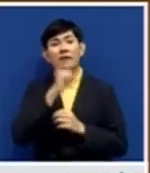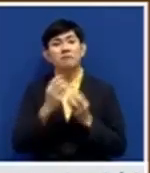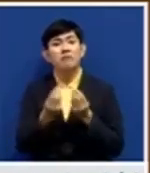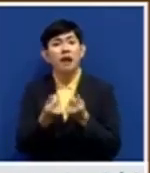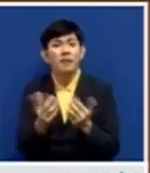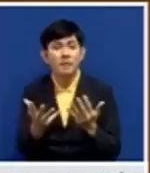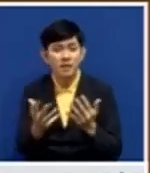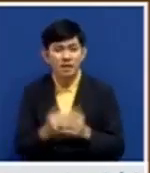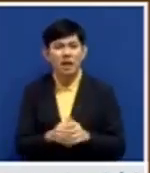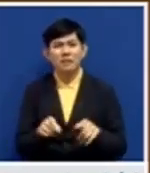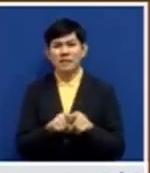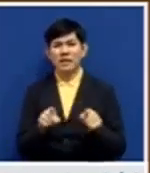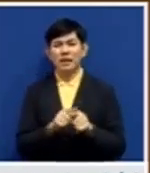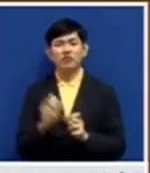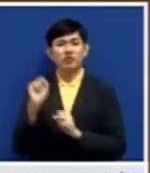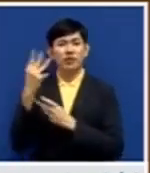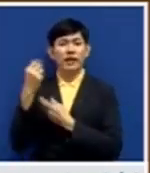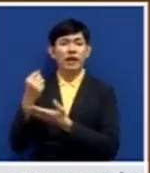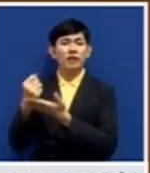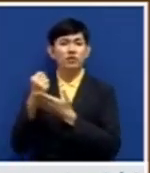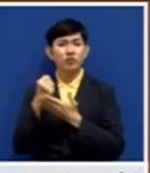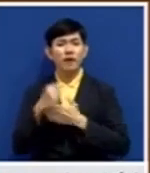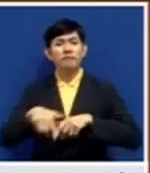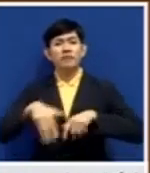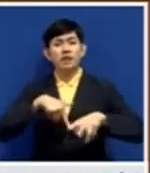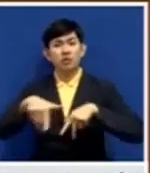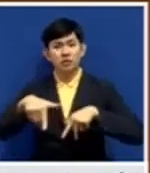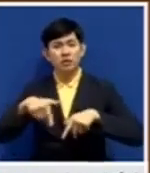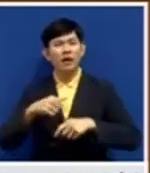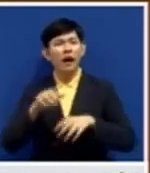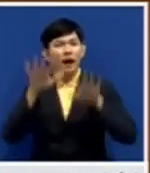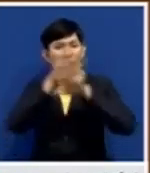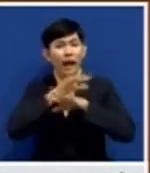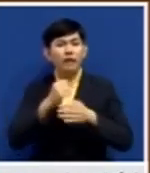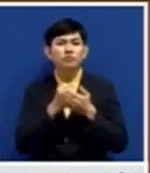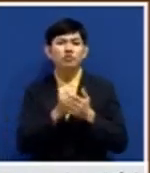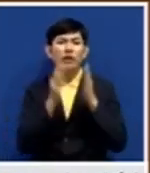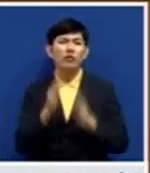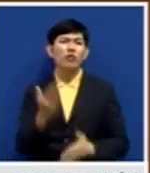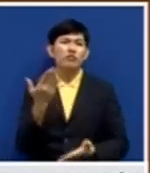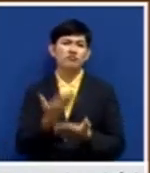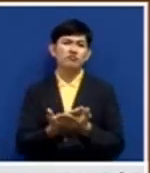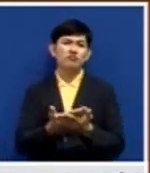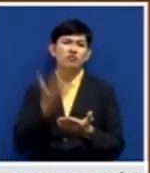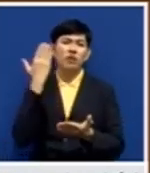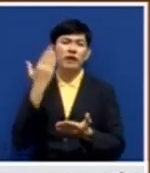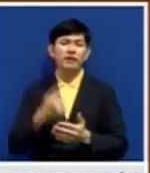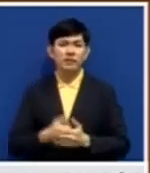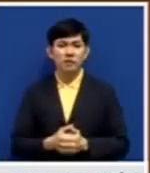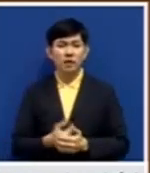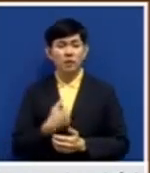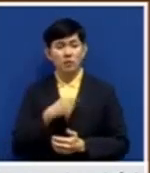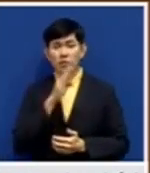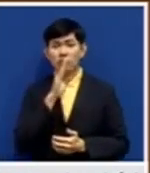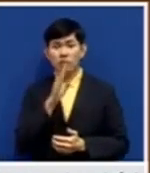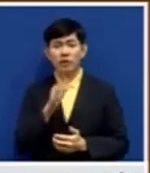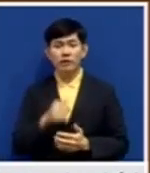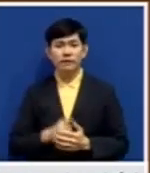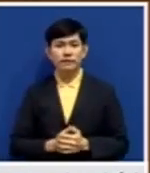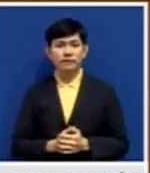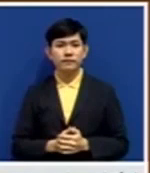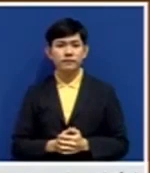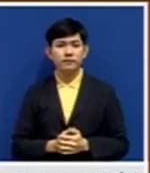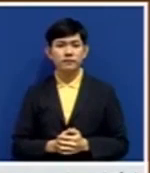ท่านบอกว่าไอสวัสดิการประชารัฐเนี่ยเอื้อคนรวยผมเรียนท่านตรงๆเลยนะครับ